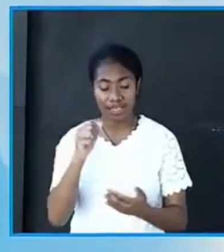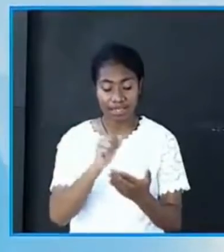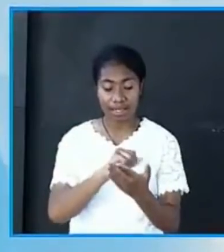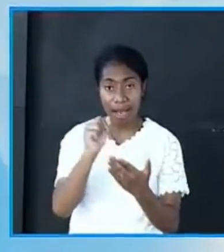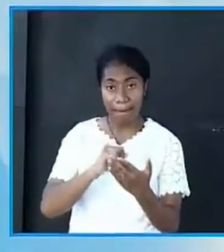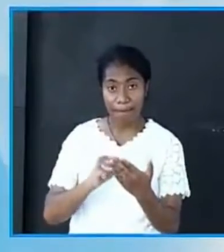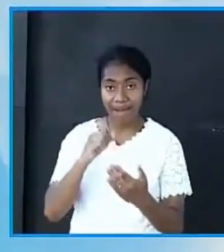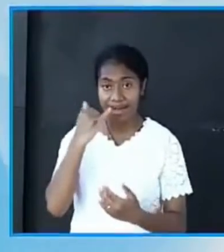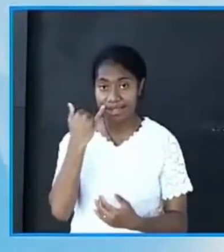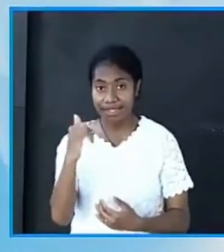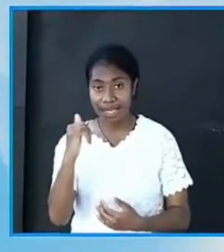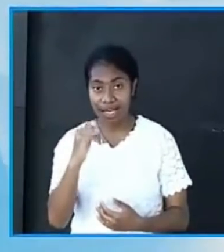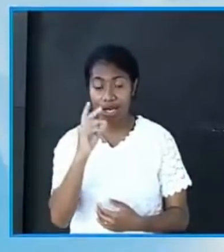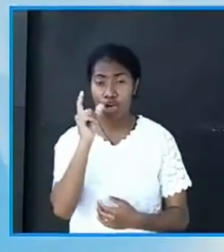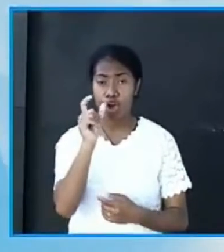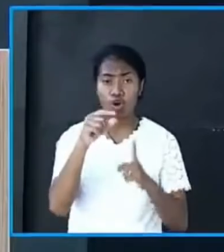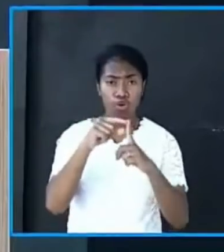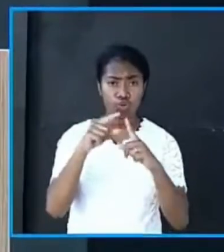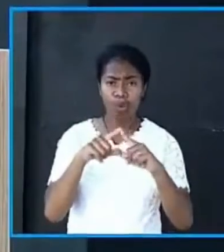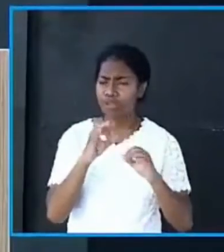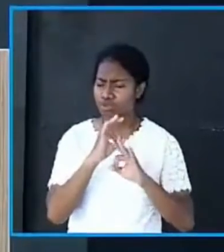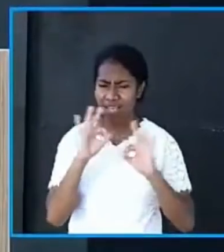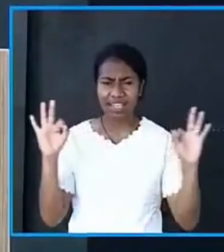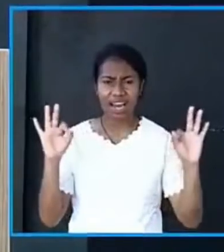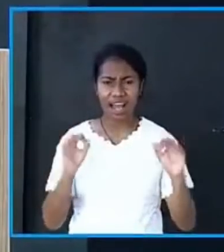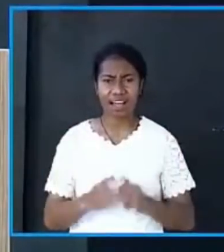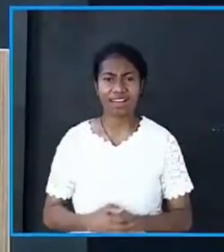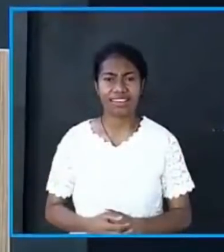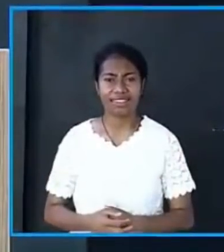rupanya sudah tidak ada